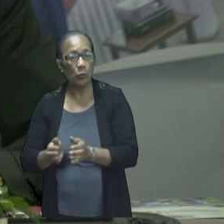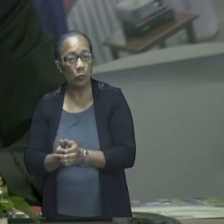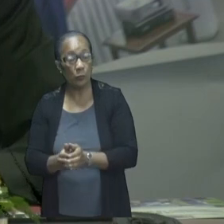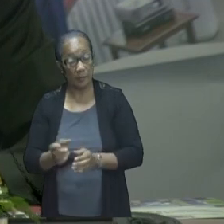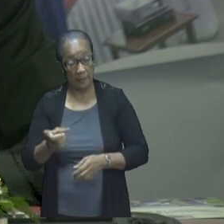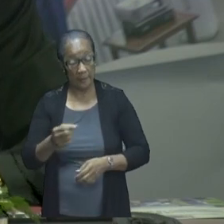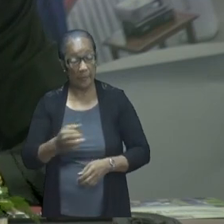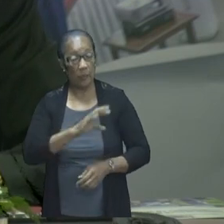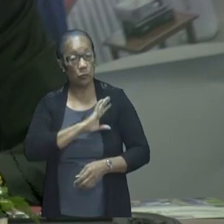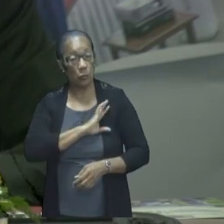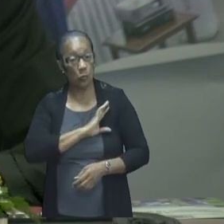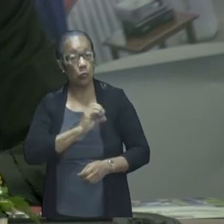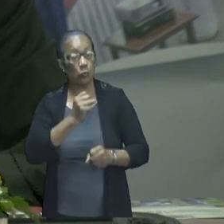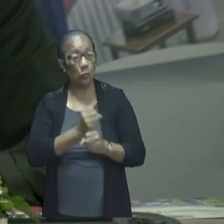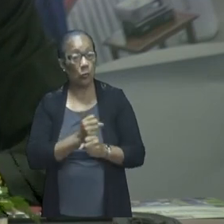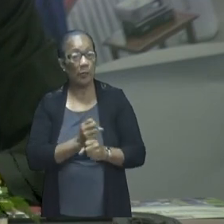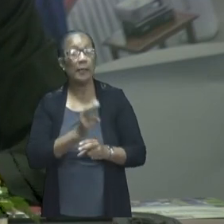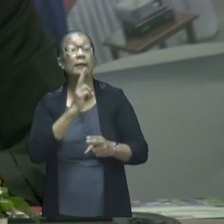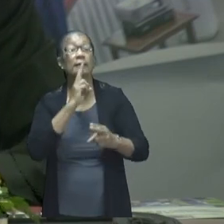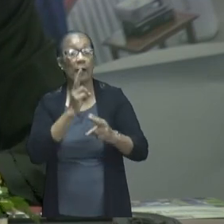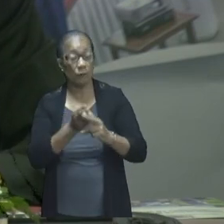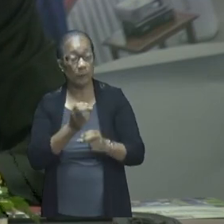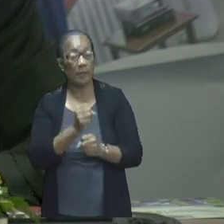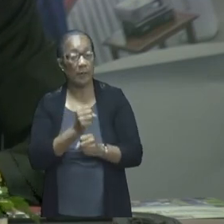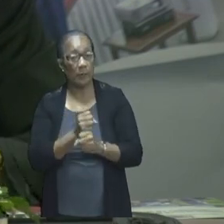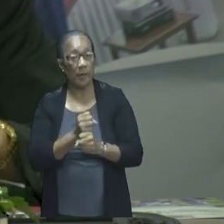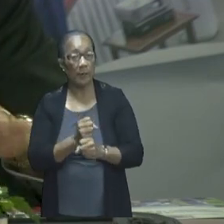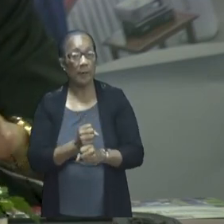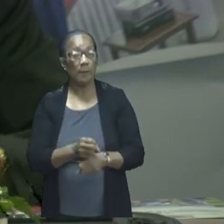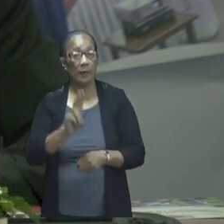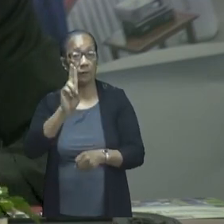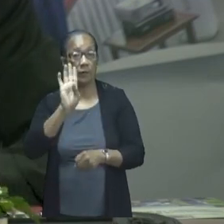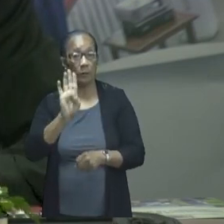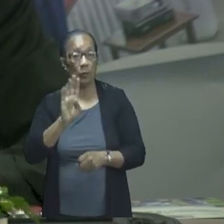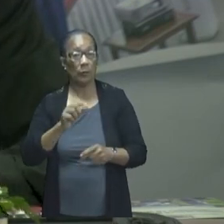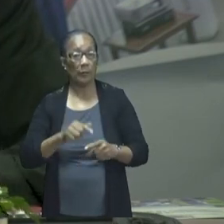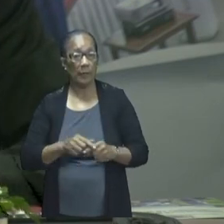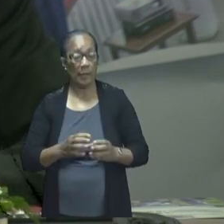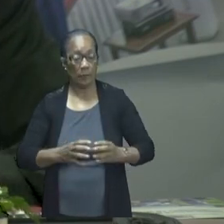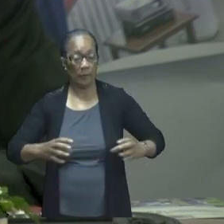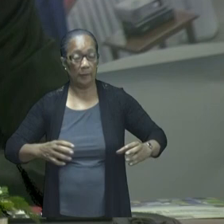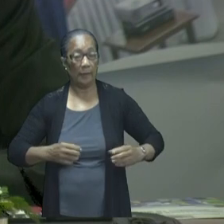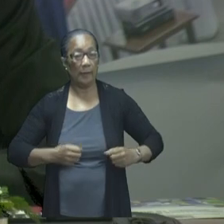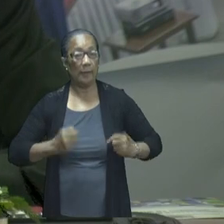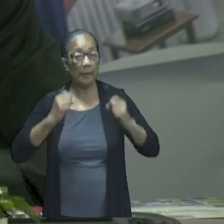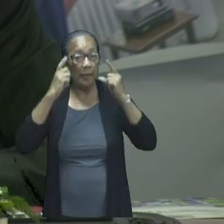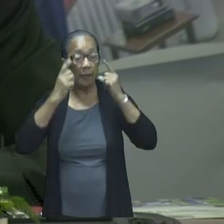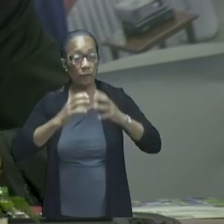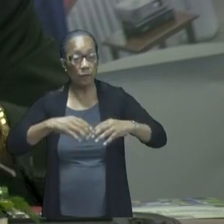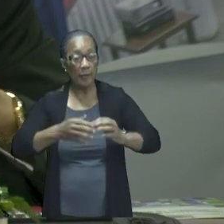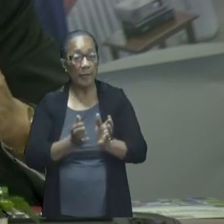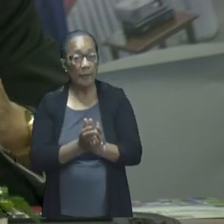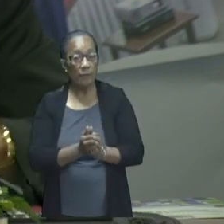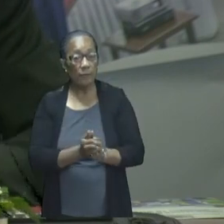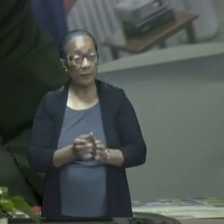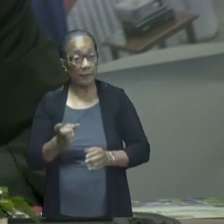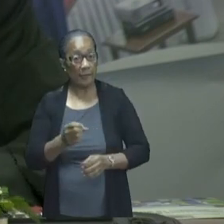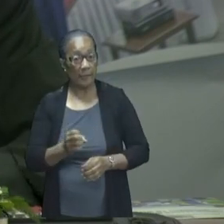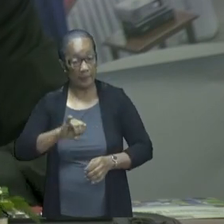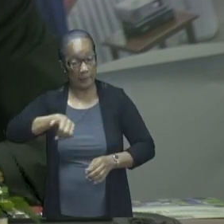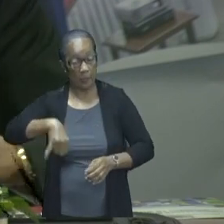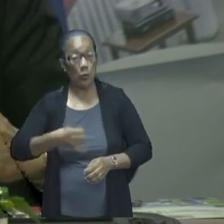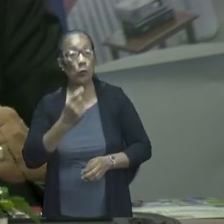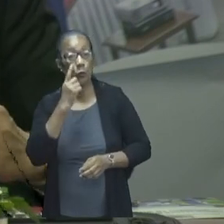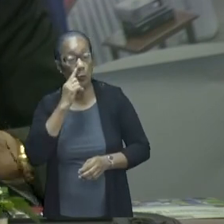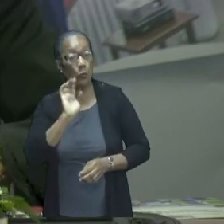doen dat is afgesproken met de vakbonden bedrijfsleven dat we straks in de maand juli weer in center zou geven en